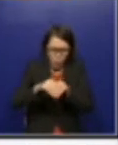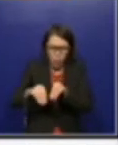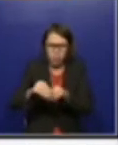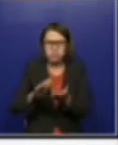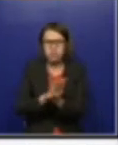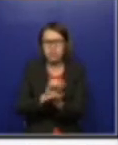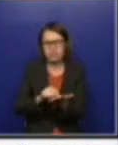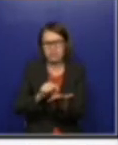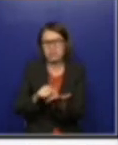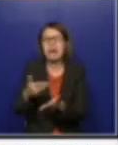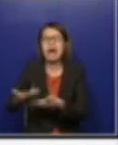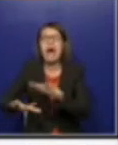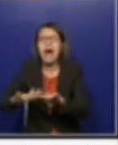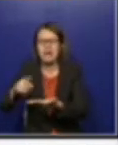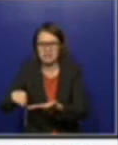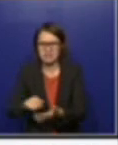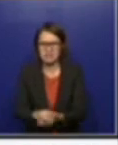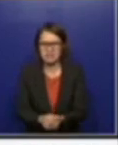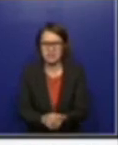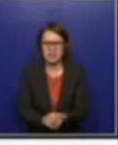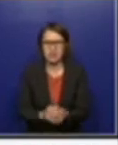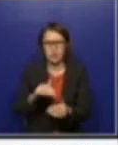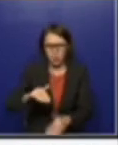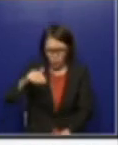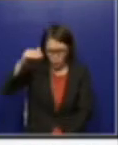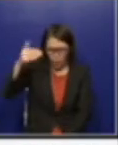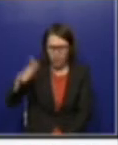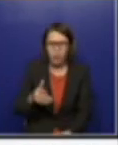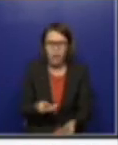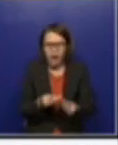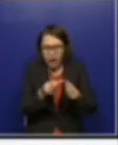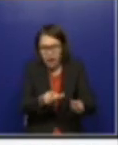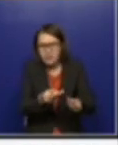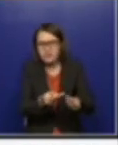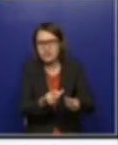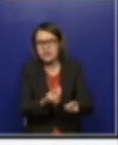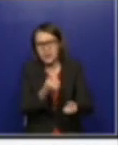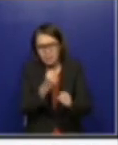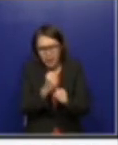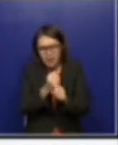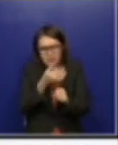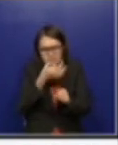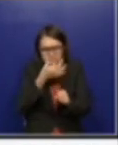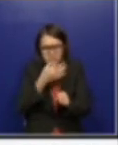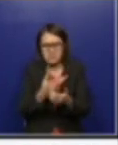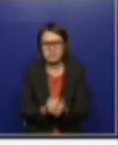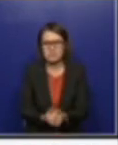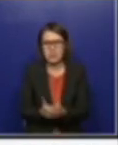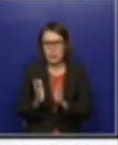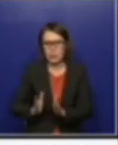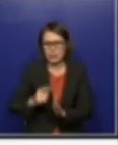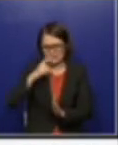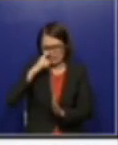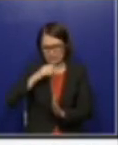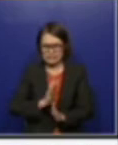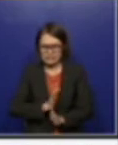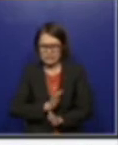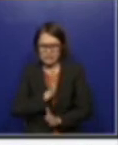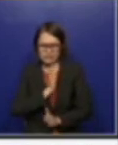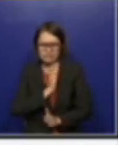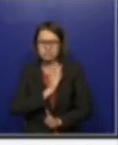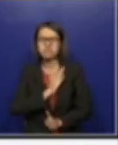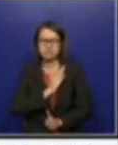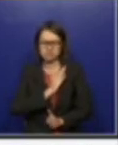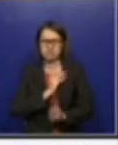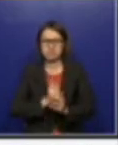ายให้เขาไปเขาเป็นผู้ใหญ่แล้วยอมรับไหมว่าพลเมืองไทยนี่คือคนที่มีเกียรติมีศักดิ์ศรี